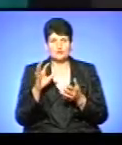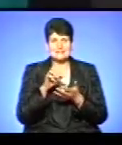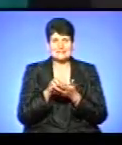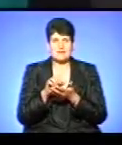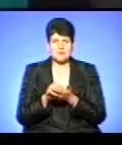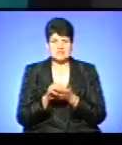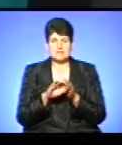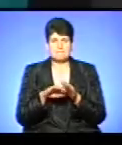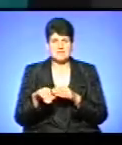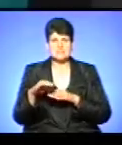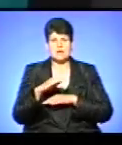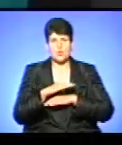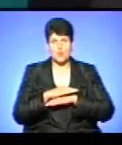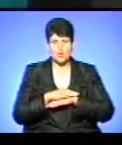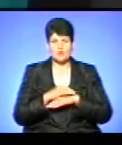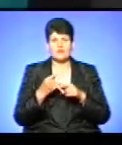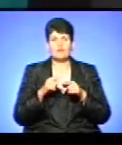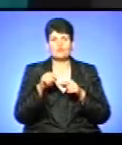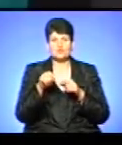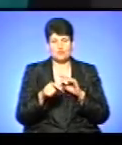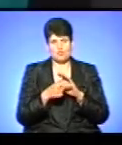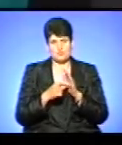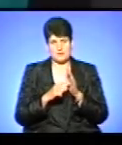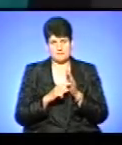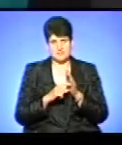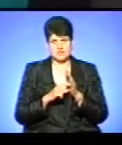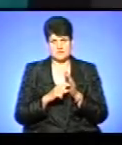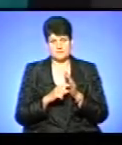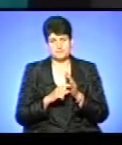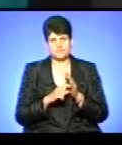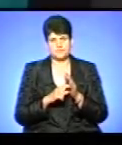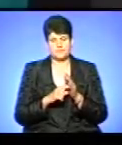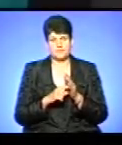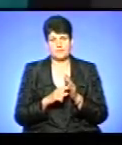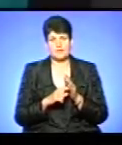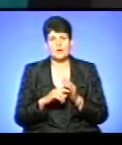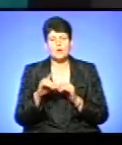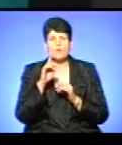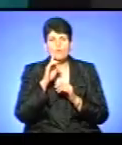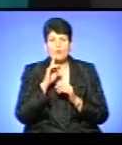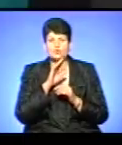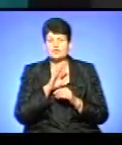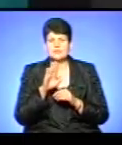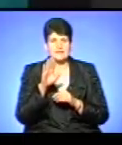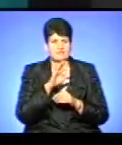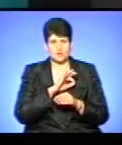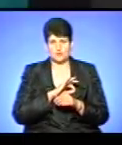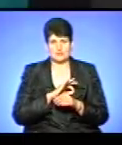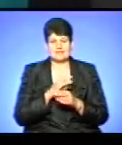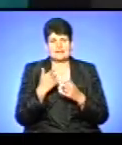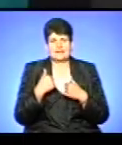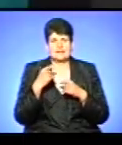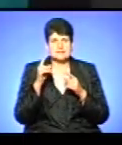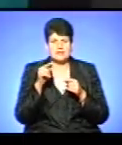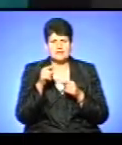займатися після уроків в даному приміщенні. Це тобто коли... поки що воно не використовується? Тому поки що не використовується, наскільки я знаю.